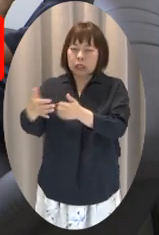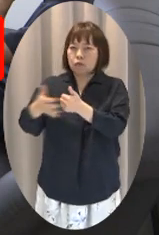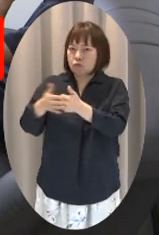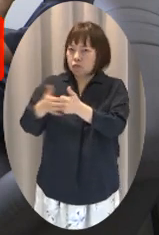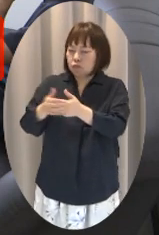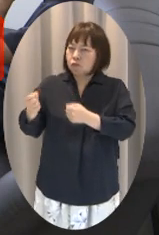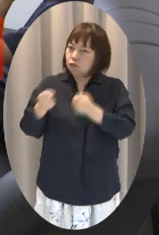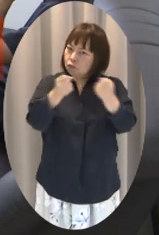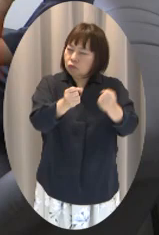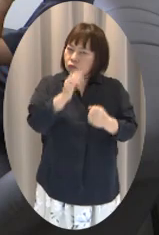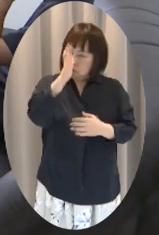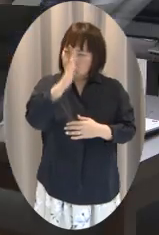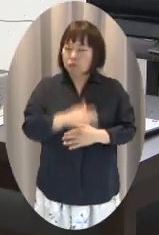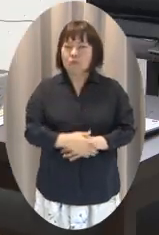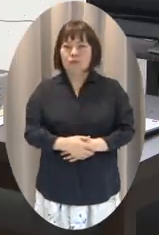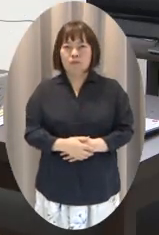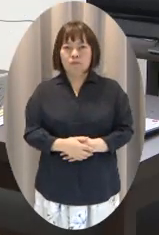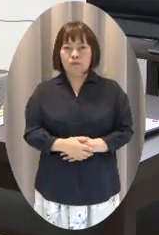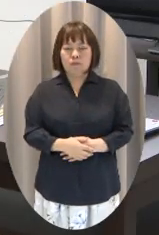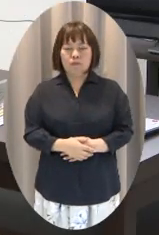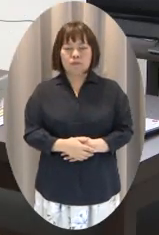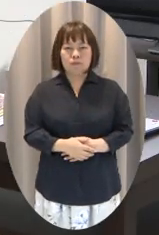う。